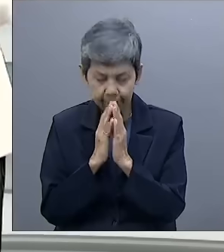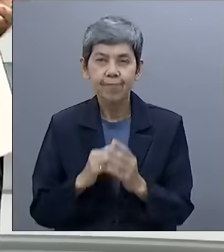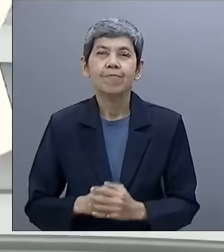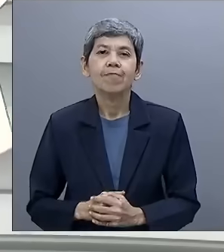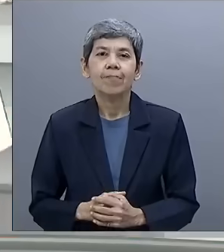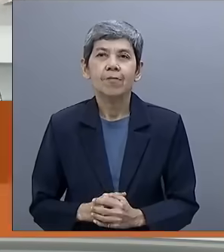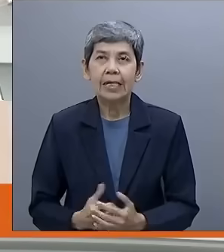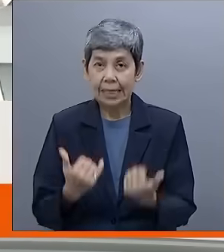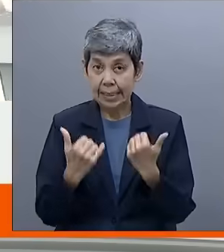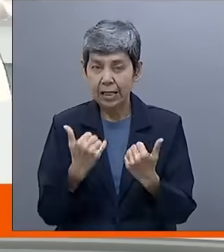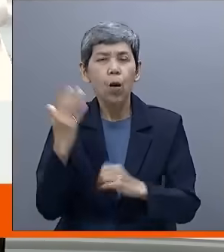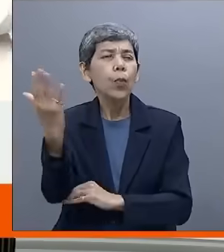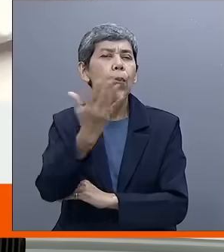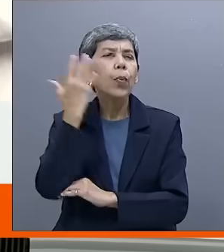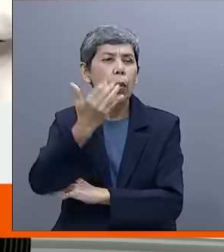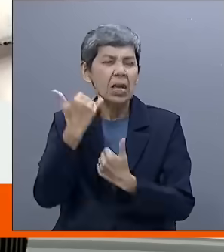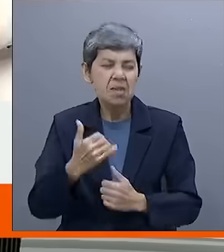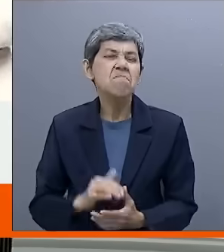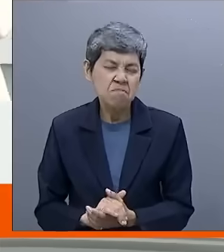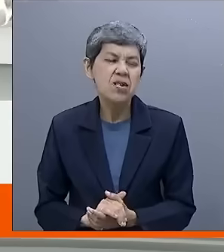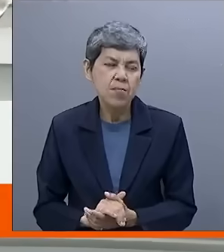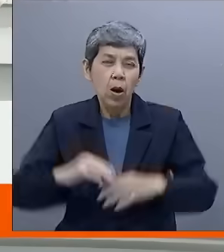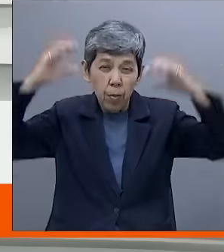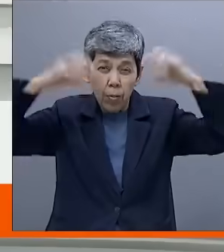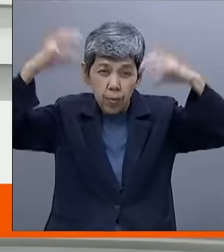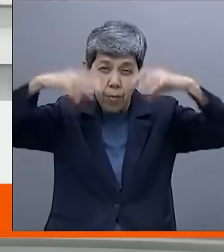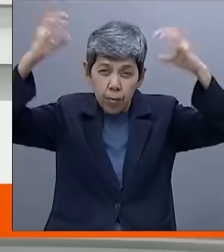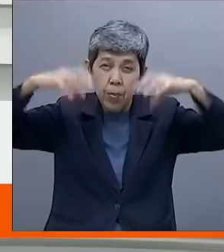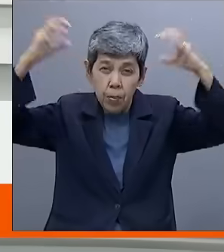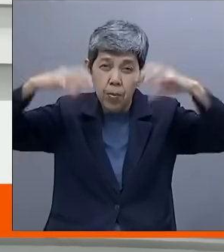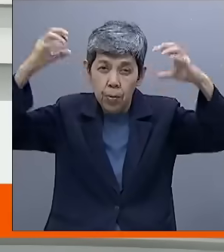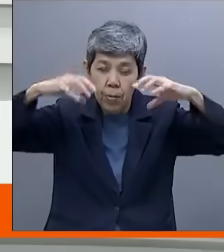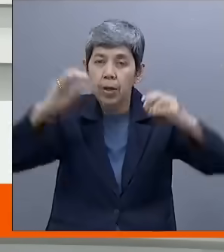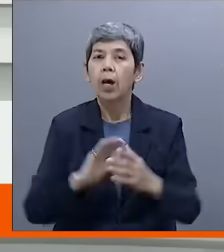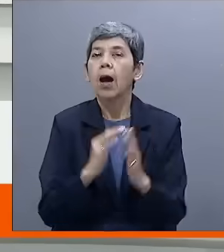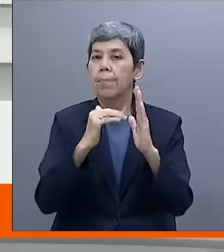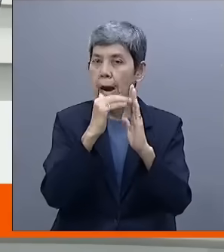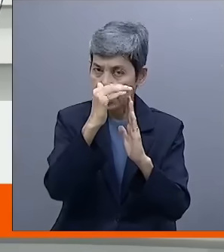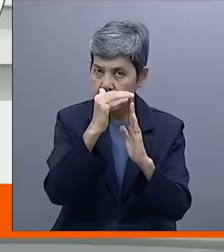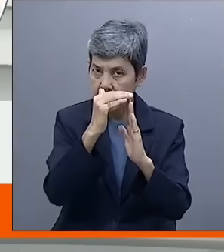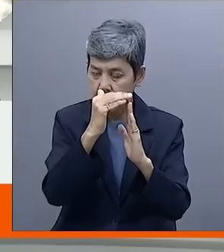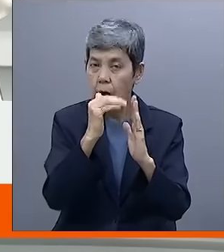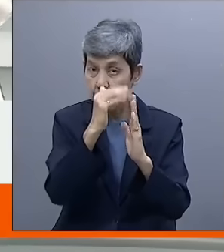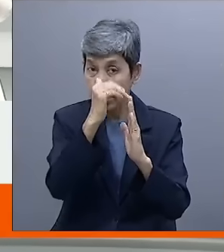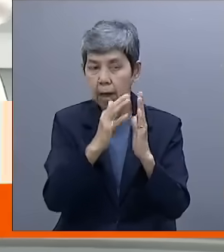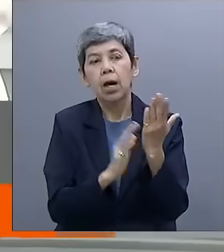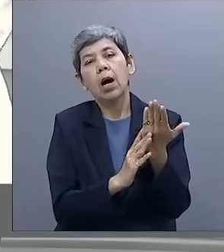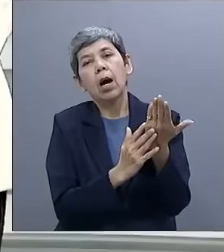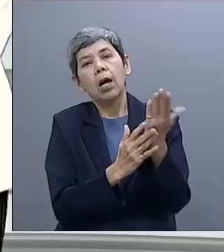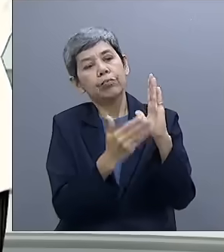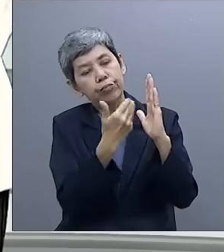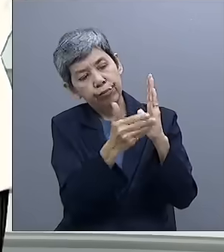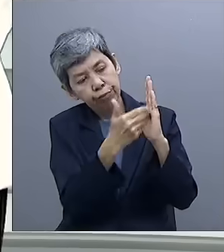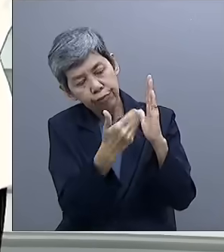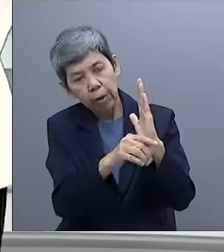สวัสดีค่ะสำหรับสภาพอากาศวันนี้นะคะก็ยังมีโอกาสที่จะเกิดฝนตกหนักขึ้นได้นะคะทั้งในบริเวณพื้นที่ภาคเหนือด้านฝั่งตะวันออกของภาคอีสานภาคกลางภ